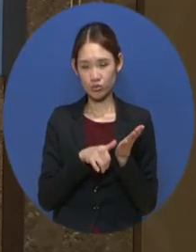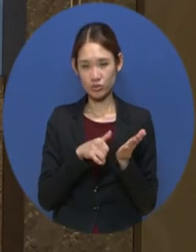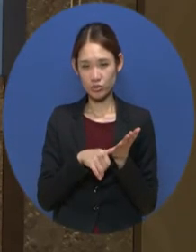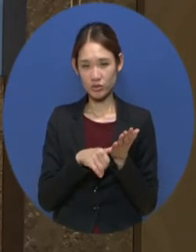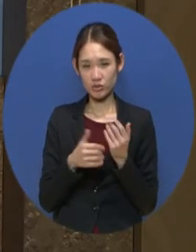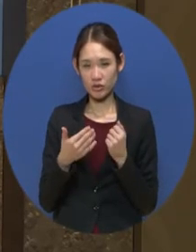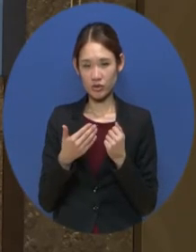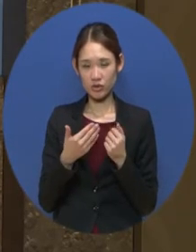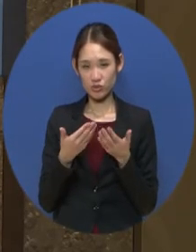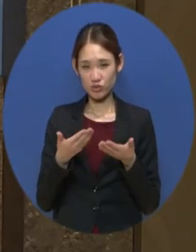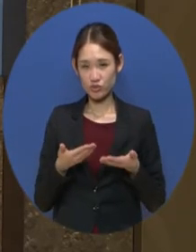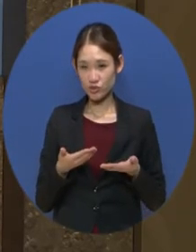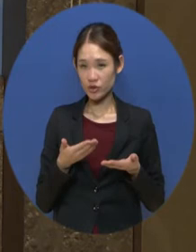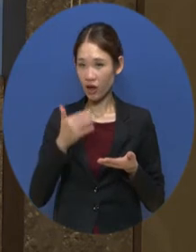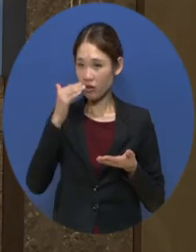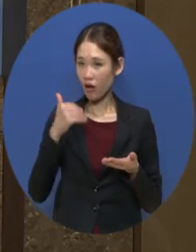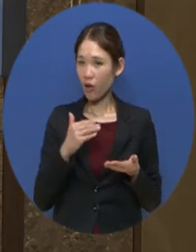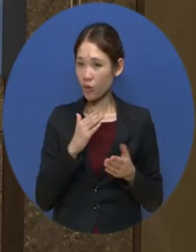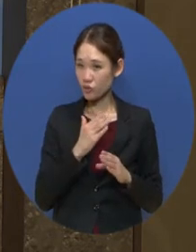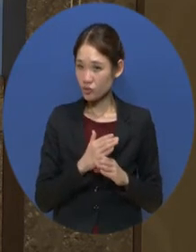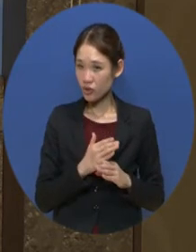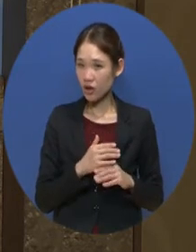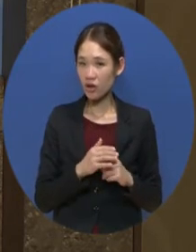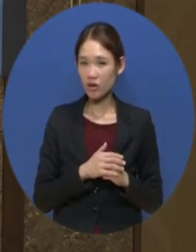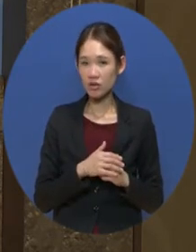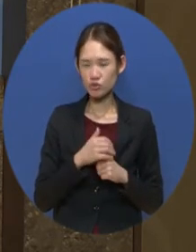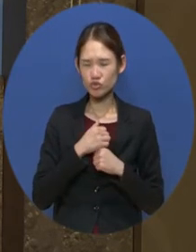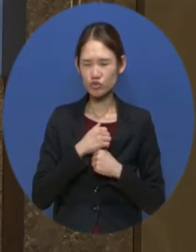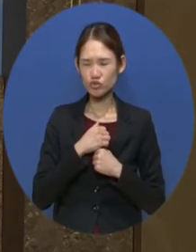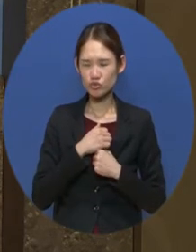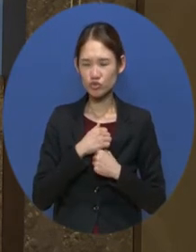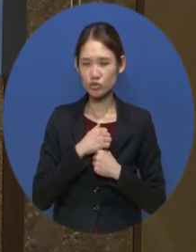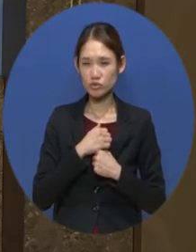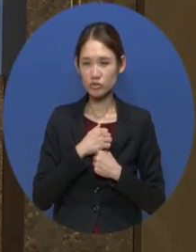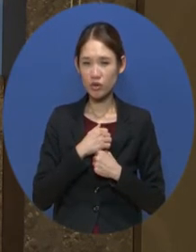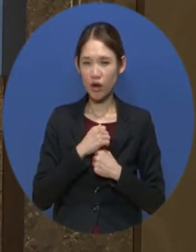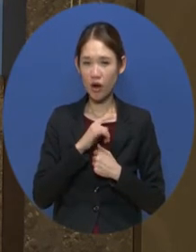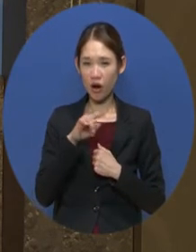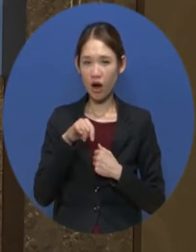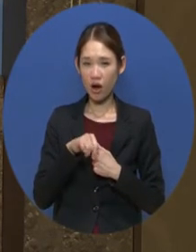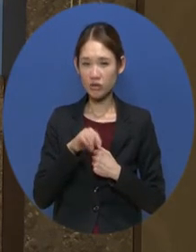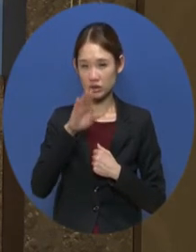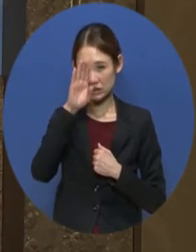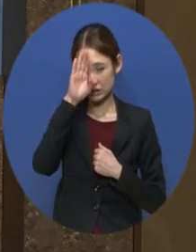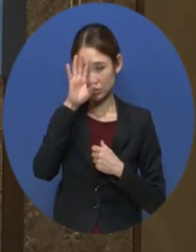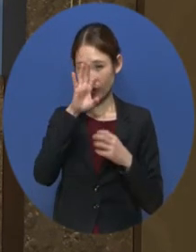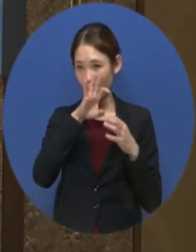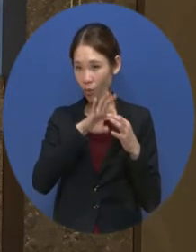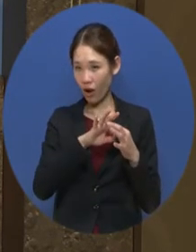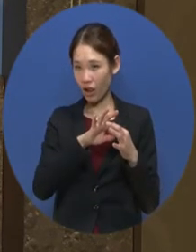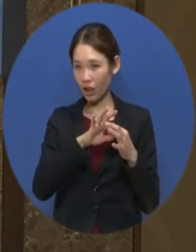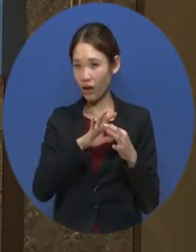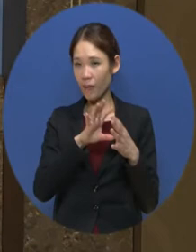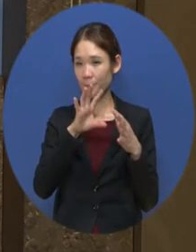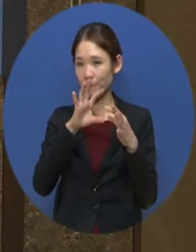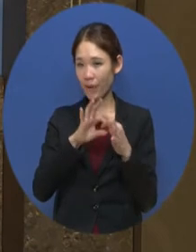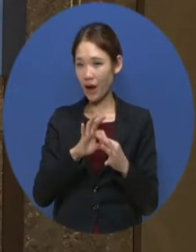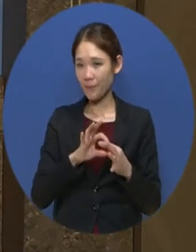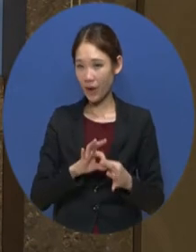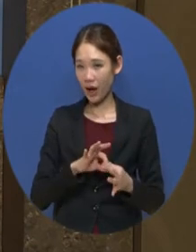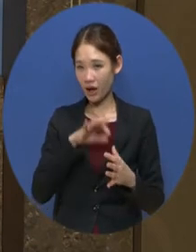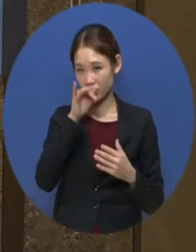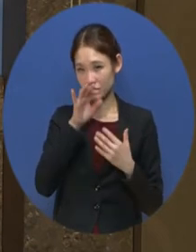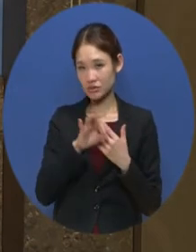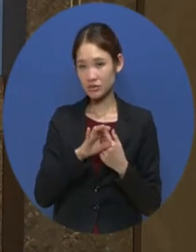이제 제공하고 있는 내용 중에 주의사항에 문제가 그 질병하고 매칭이 되는 게 있으면은